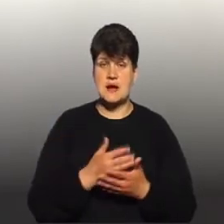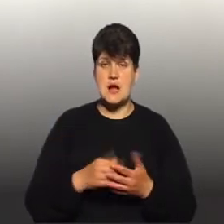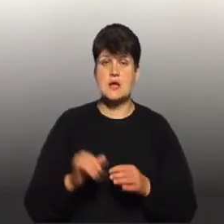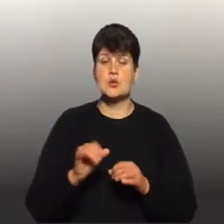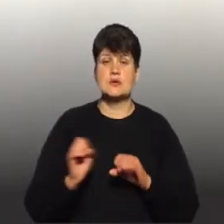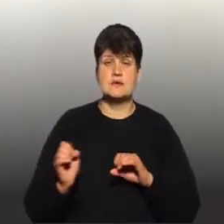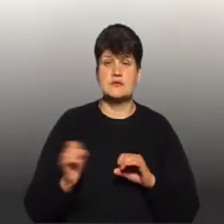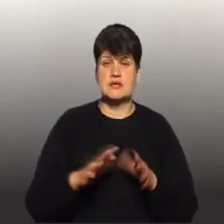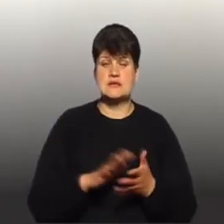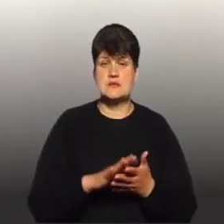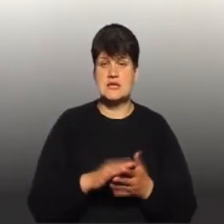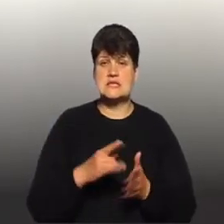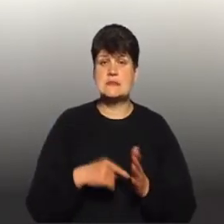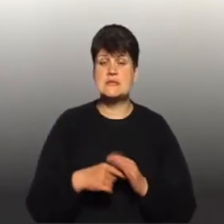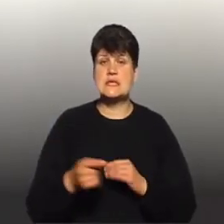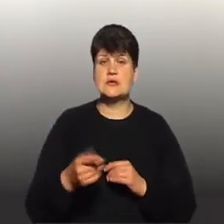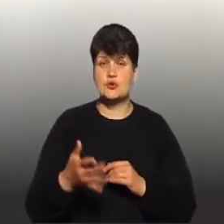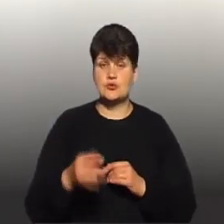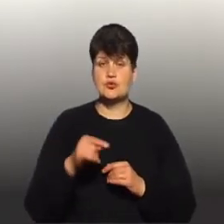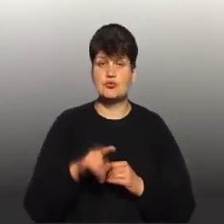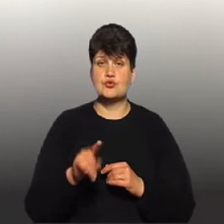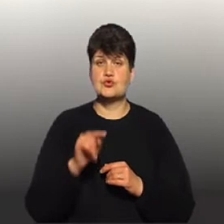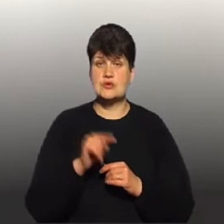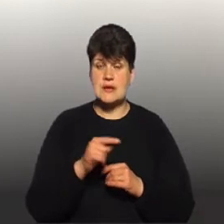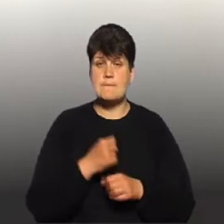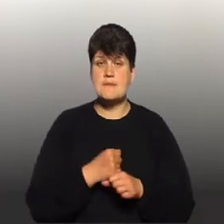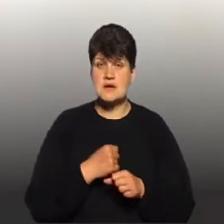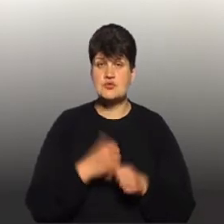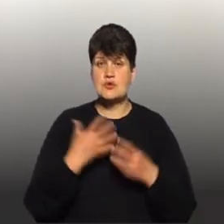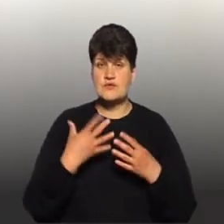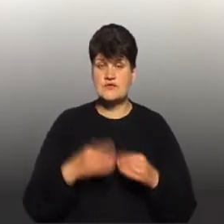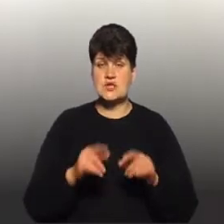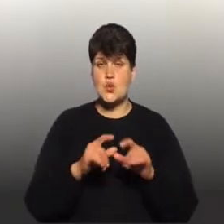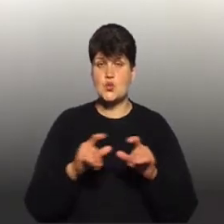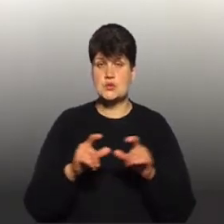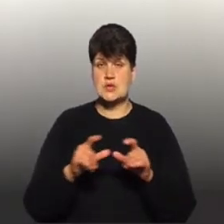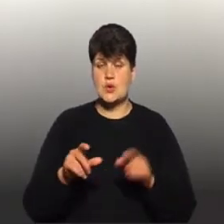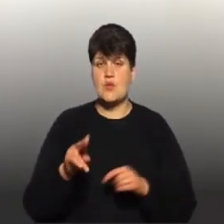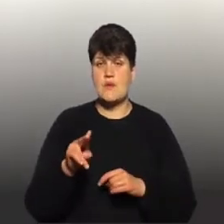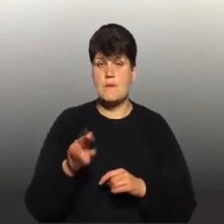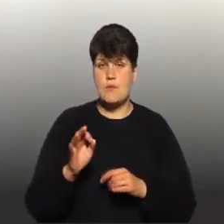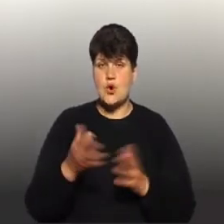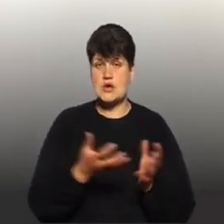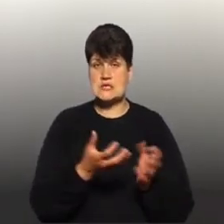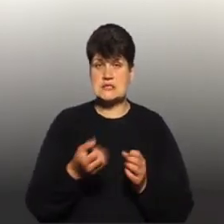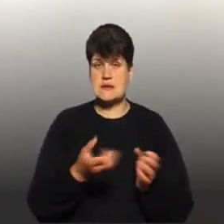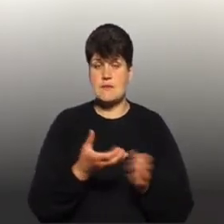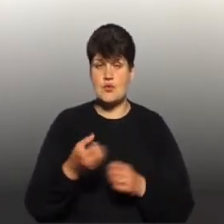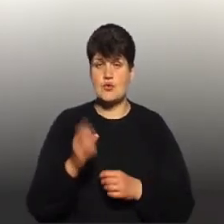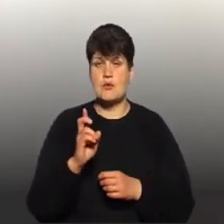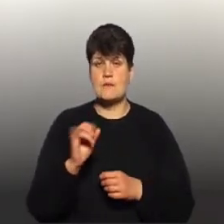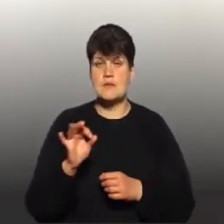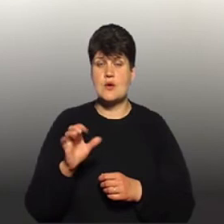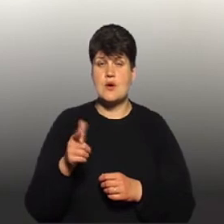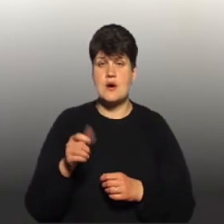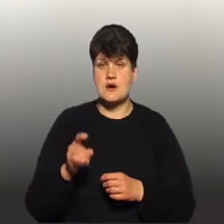з міста Тернополя, через те, що там працює вже установка по забору біогазу, так? Угу. Очевидно,